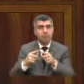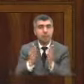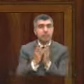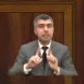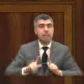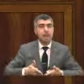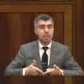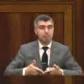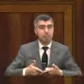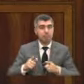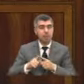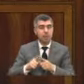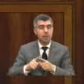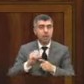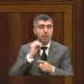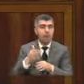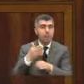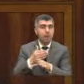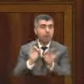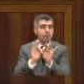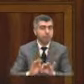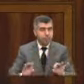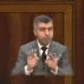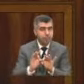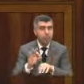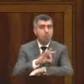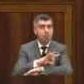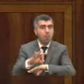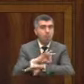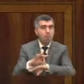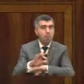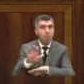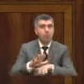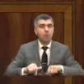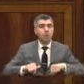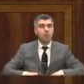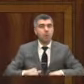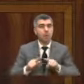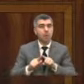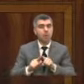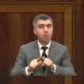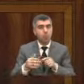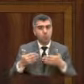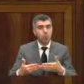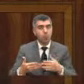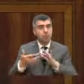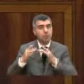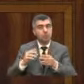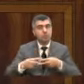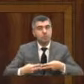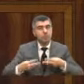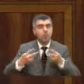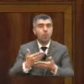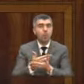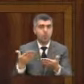تدار، رقمنات الاداره المغربيه وصلت للمستوى اللي ما عمرنا كنا نحلموا به. انا